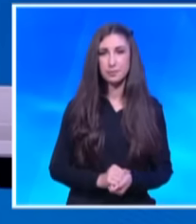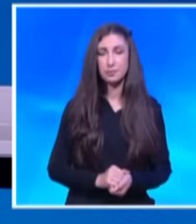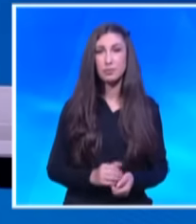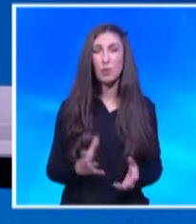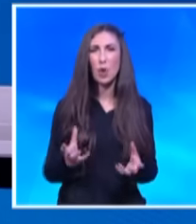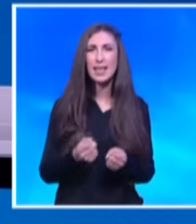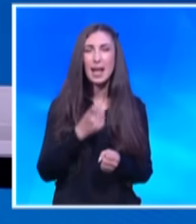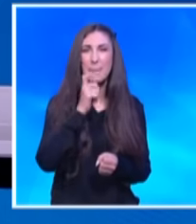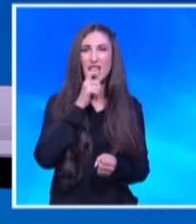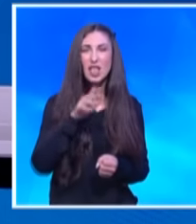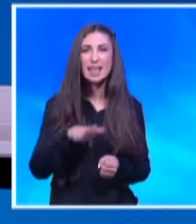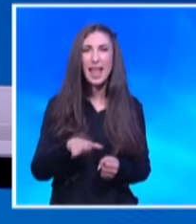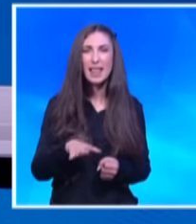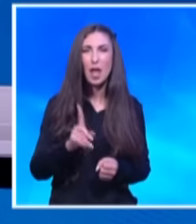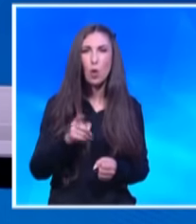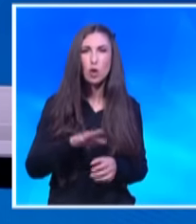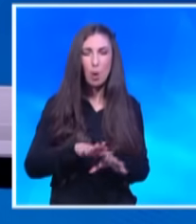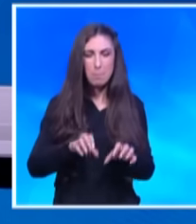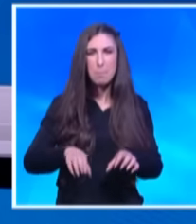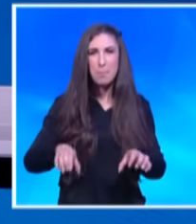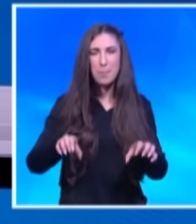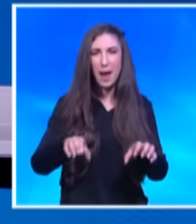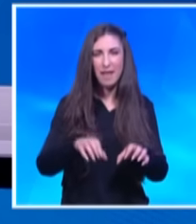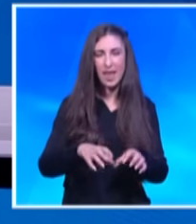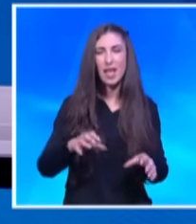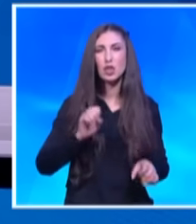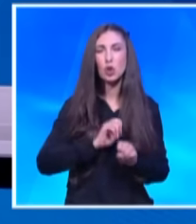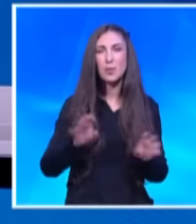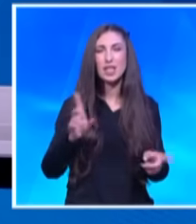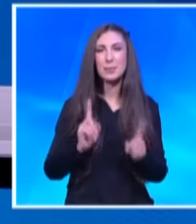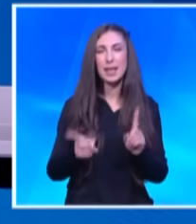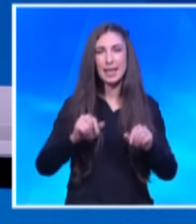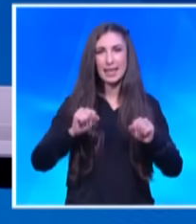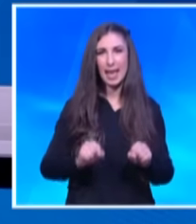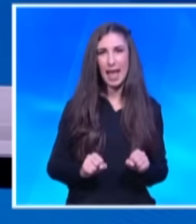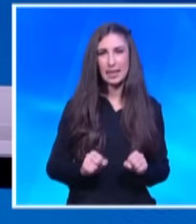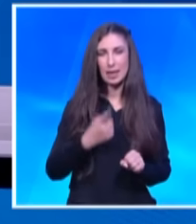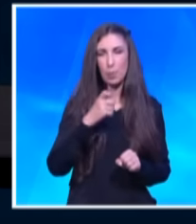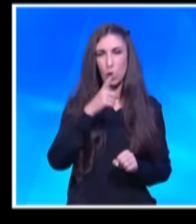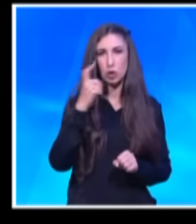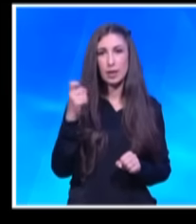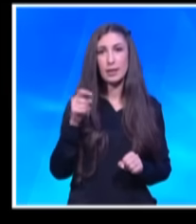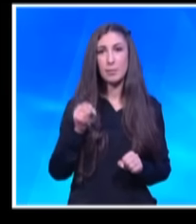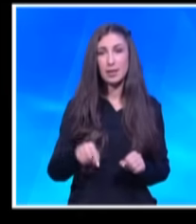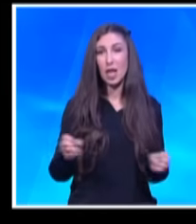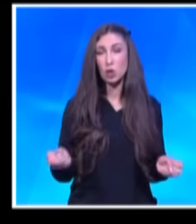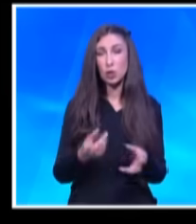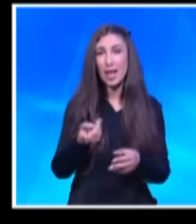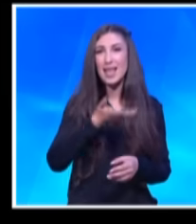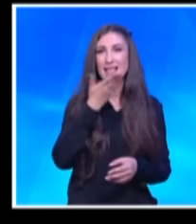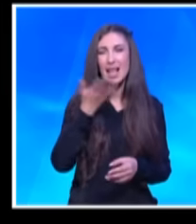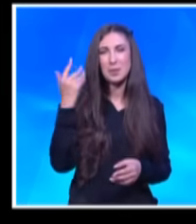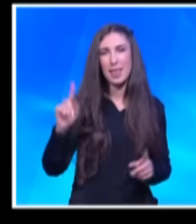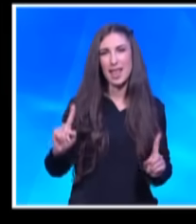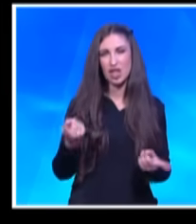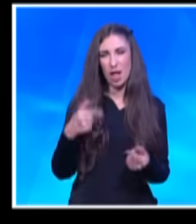Откриха бащата на детето, редило павета в София, съобщи изпълнителната агенция Главна инспекция по труда. За случая разказах в